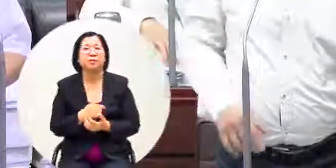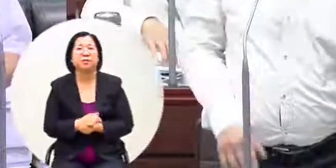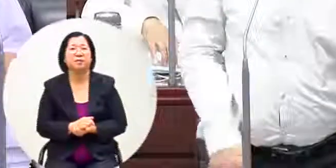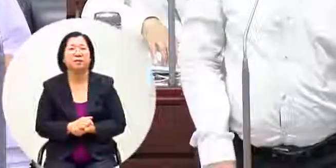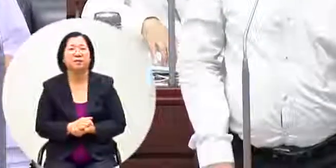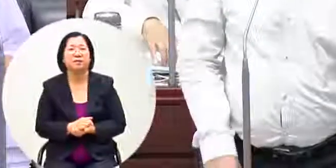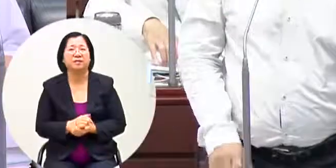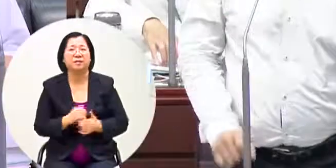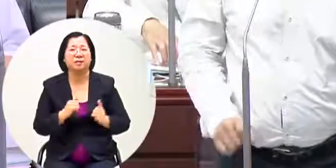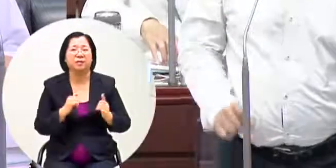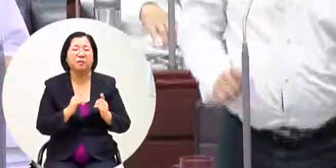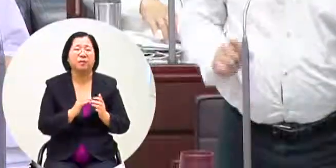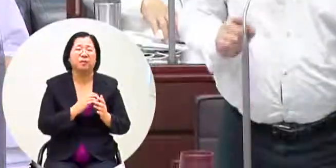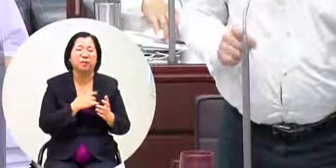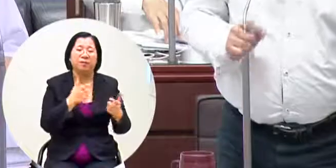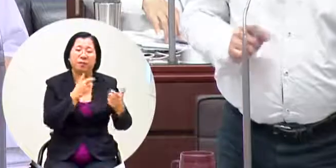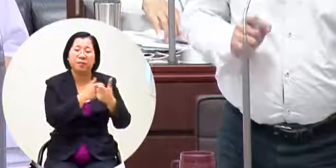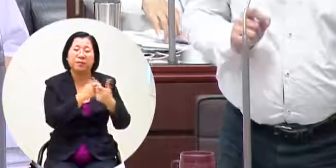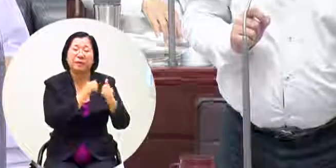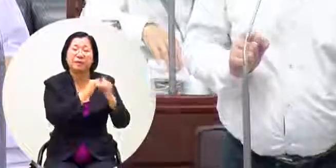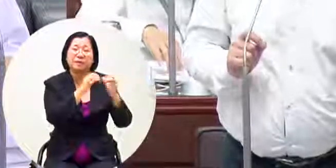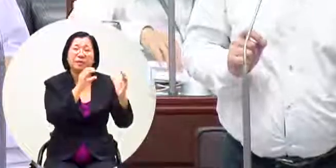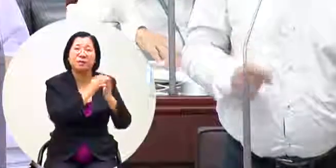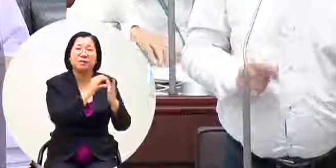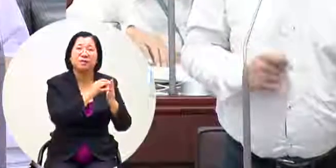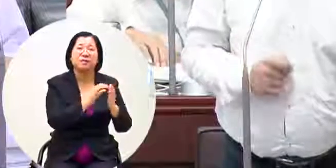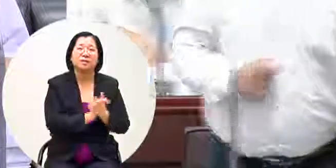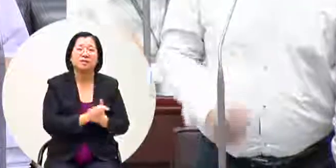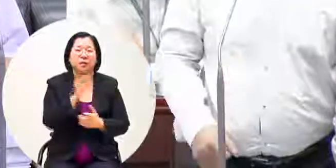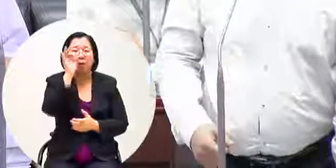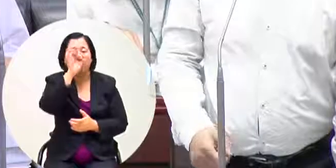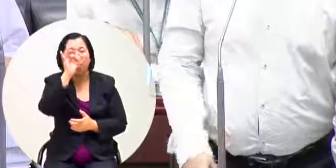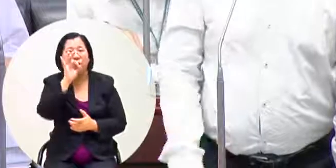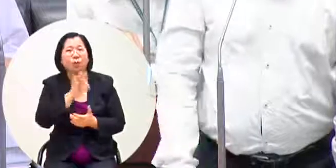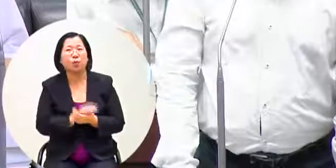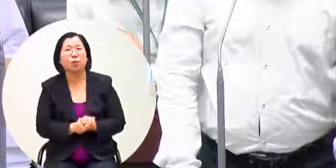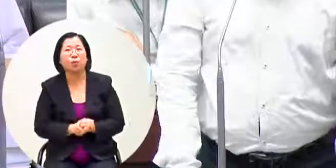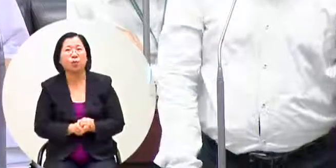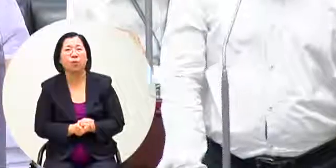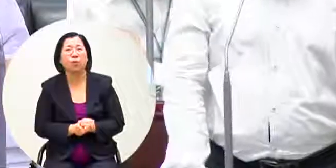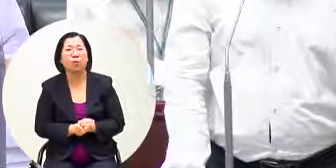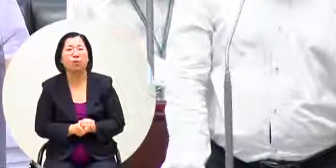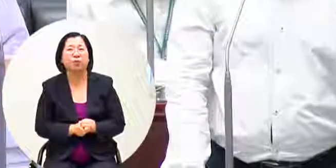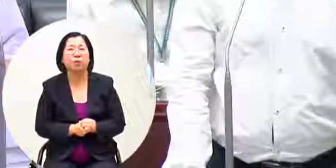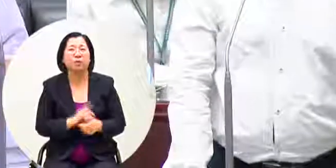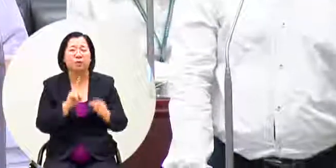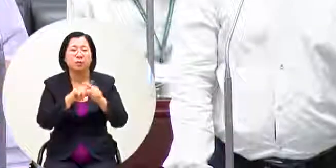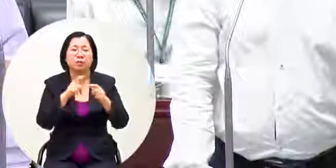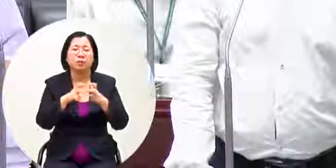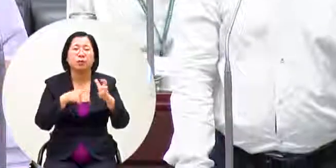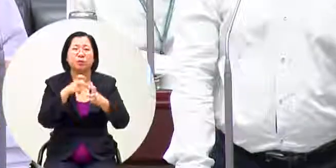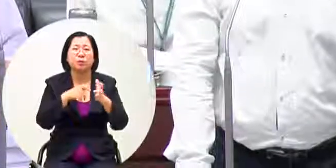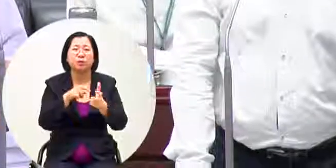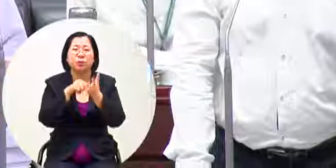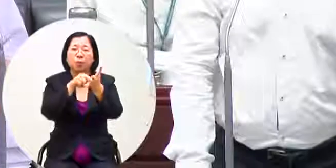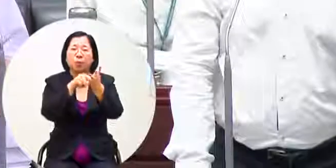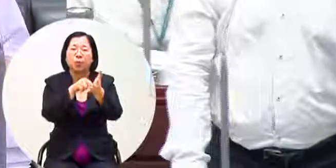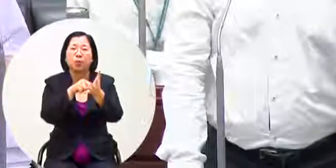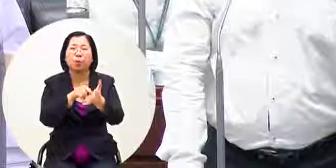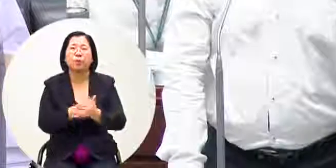阮有一个积极咧找这个是毋是会当甲这个中油争取，啊，甲议员报告一下，咱其实伫今年咱已经甲中油